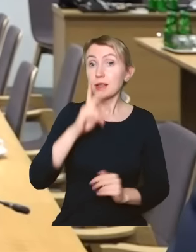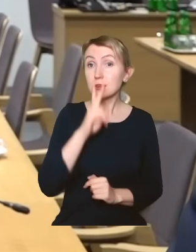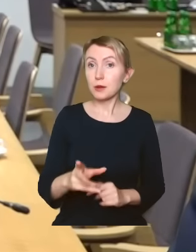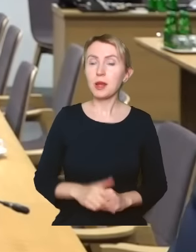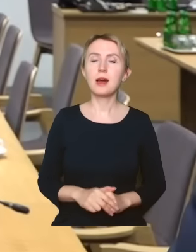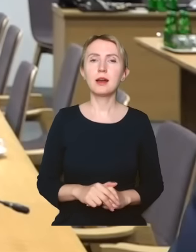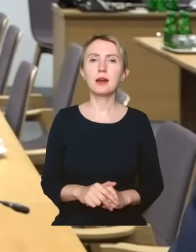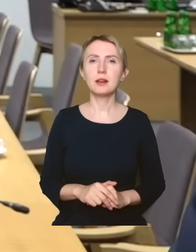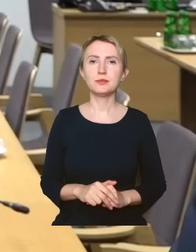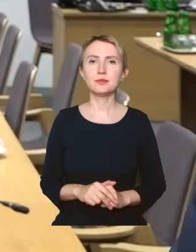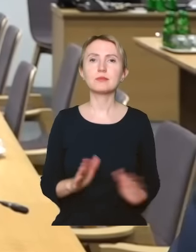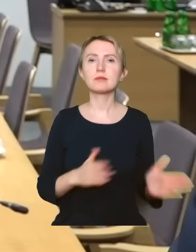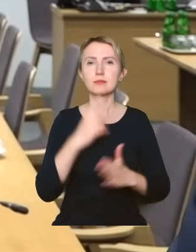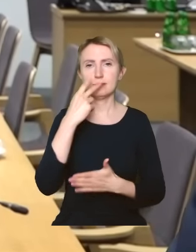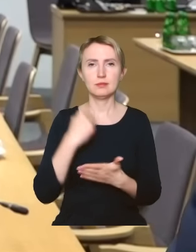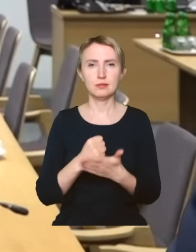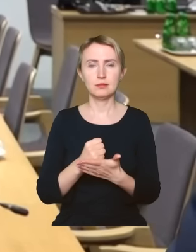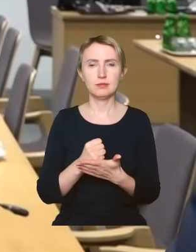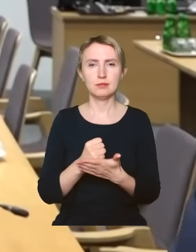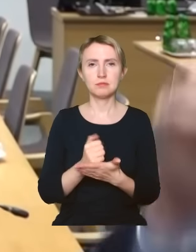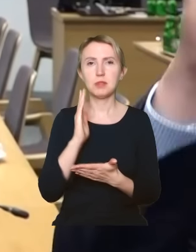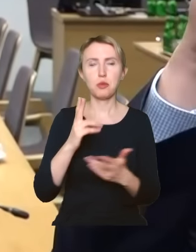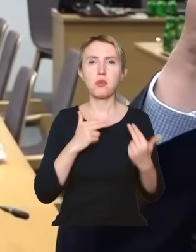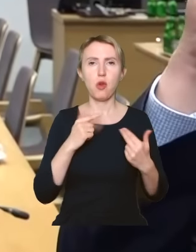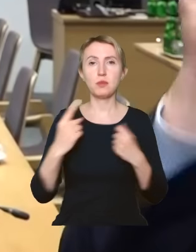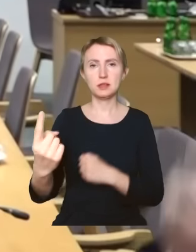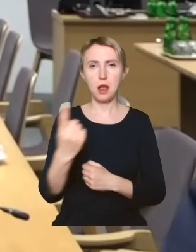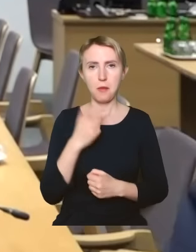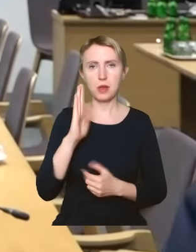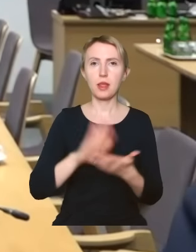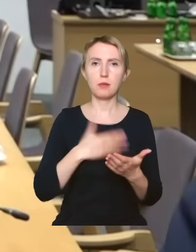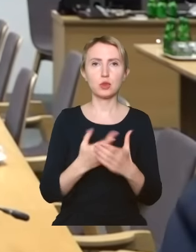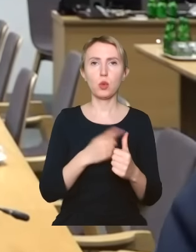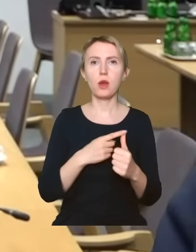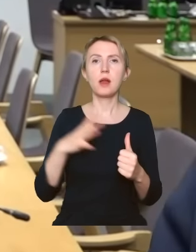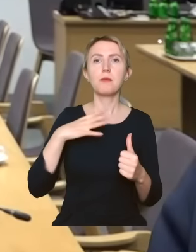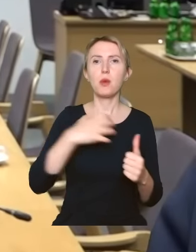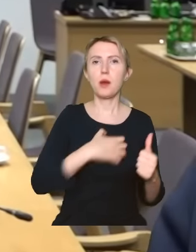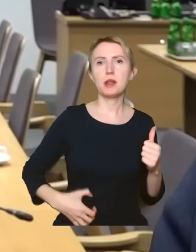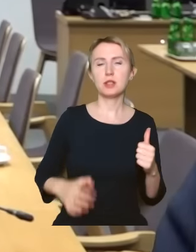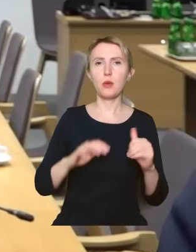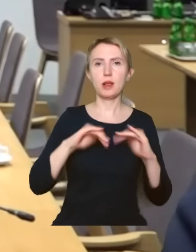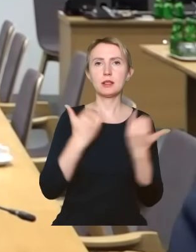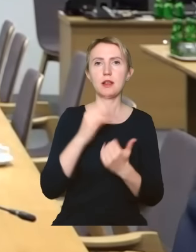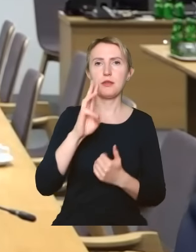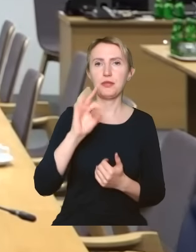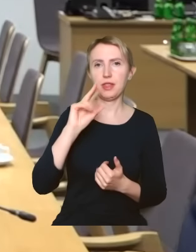kolejni świadkowie, którzy mają stanąć przed komisją, to będzie między innymi była marszałek Sejmu Elżbieta Witek.